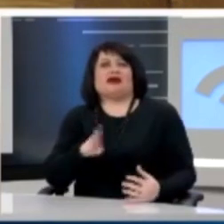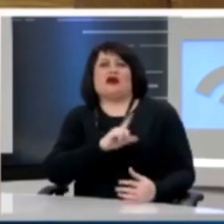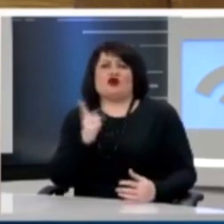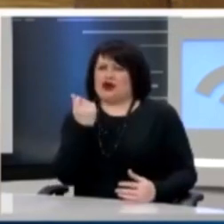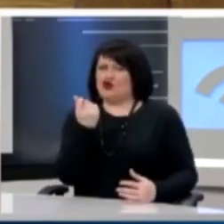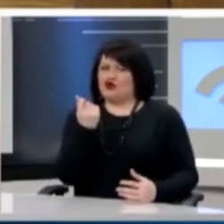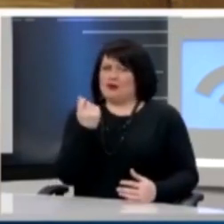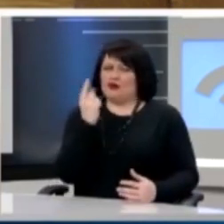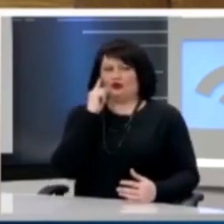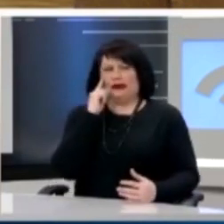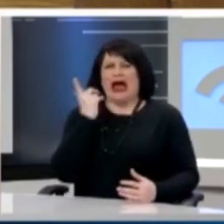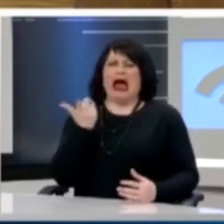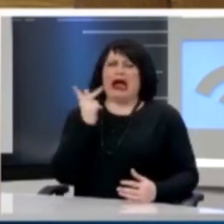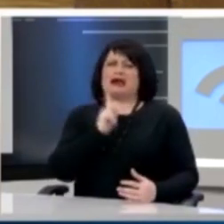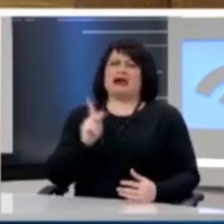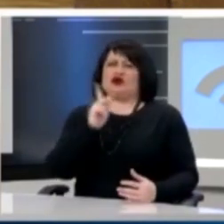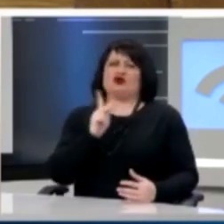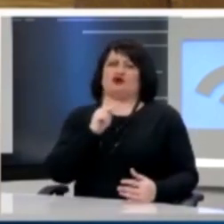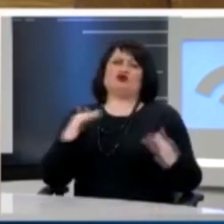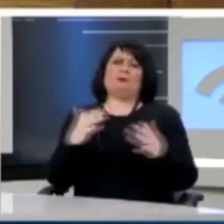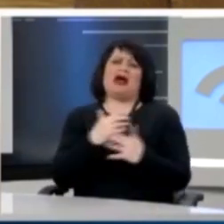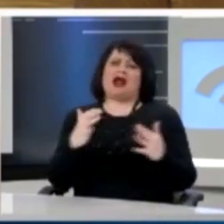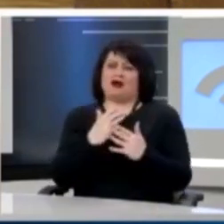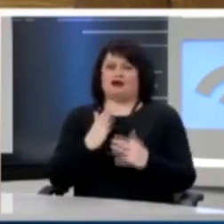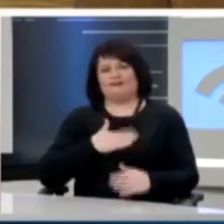από οικονομικούς ή άλλους κοινωνικούς παράγοντες. Σας ευχαριστώ.